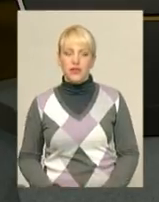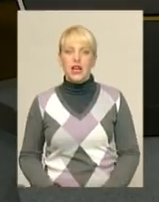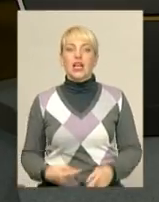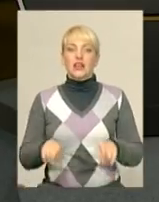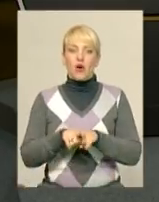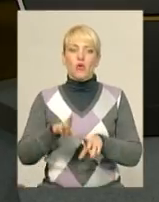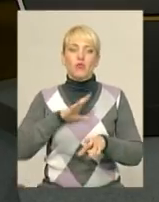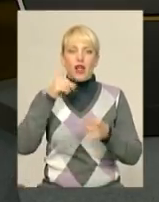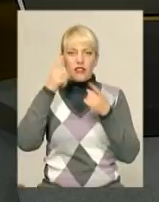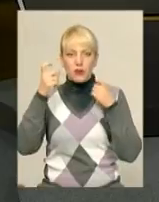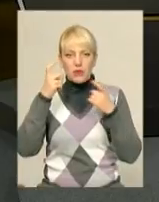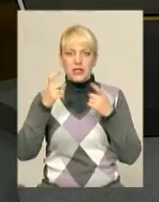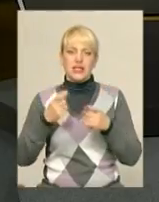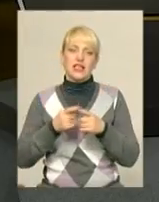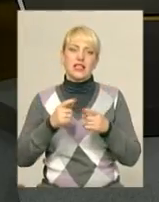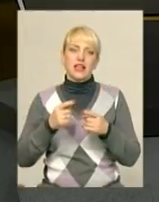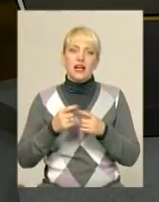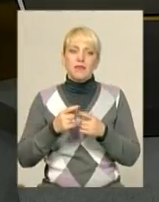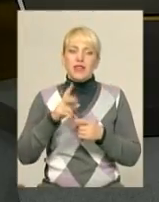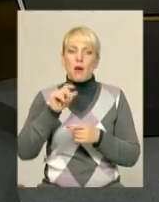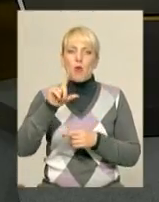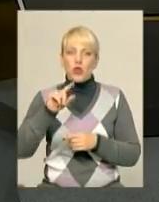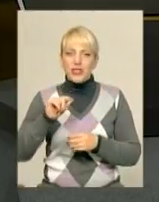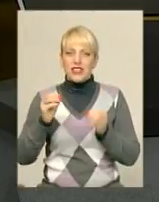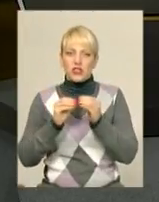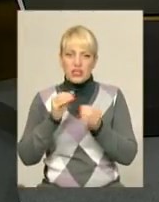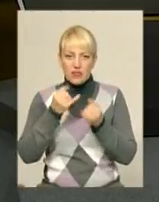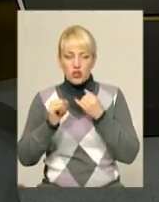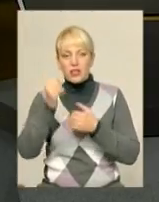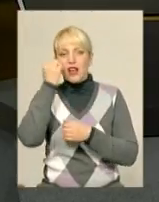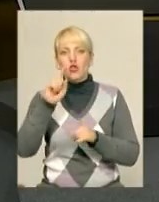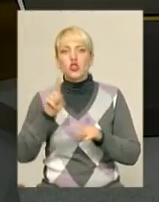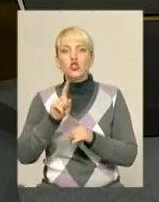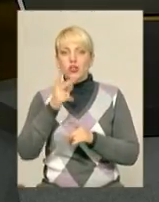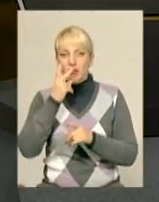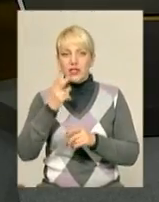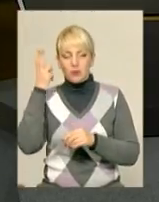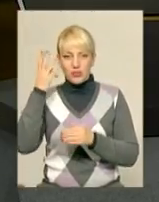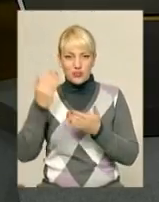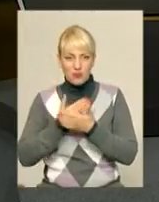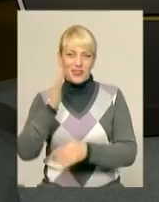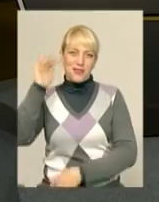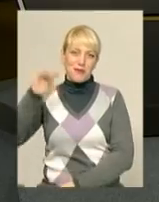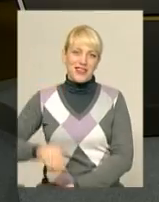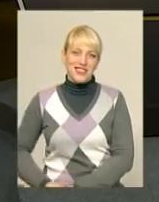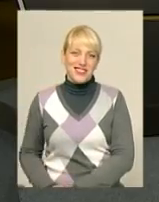Такою була інформаційна картина понеділка, 10 жовтня. Дякуємо, що дивились Подільську панораму. І на все добре.